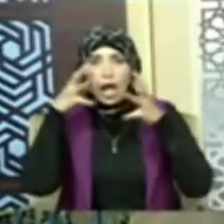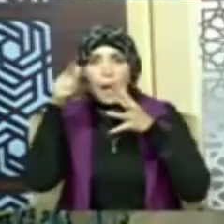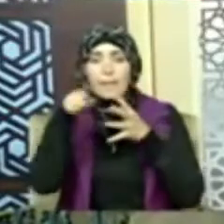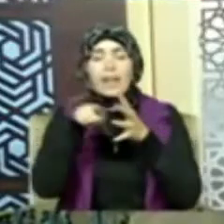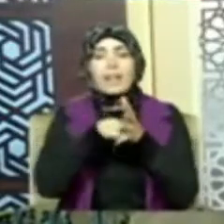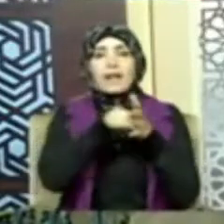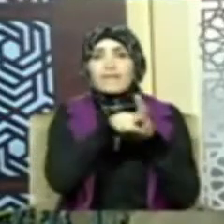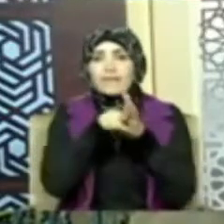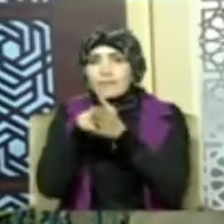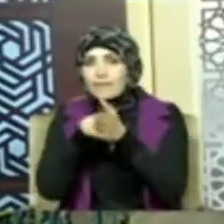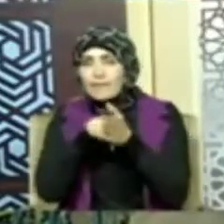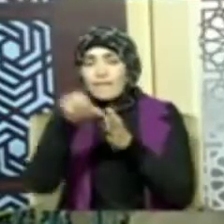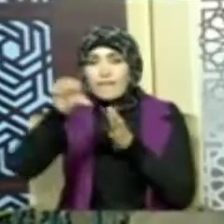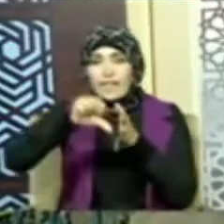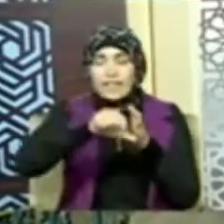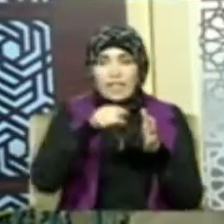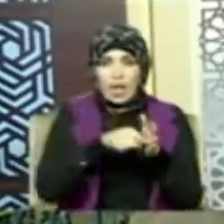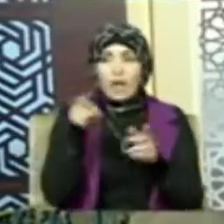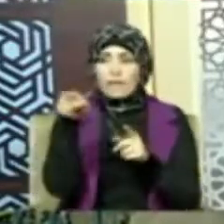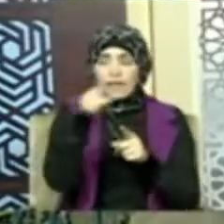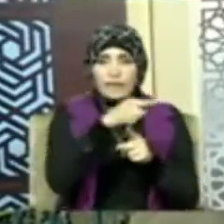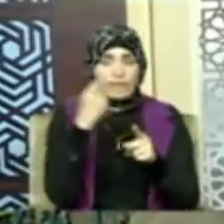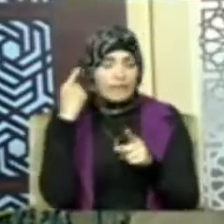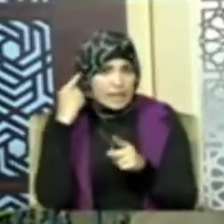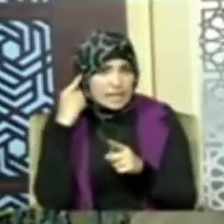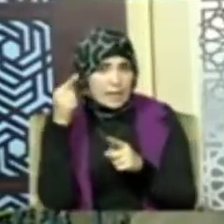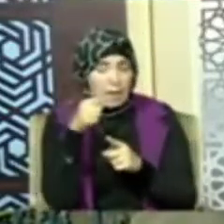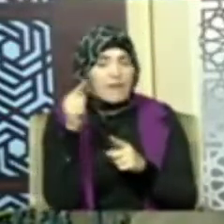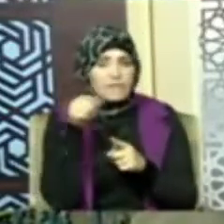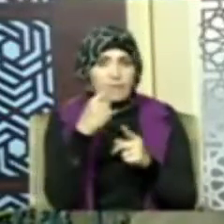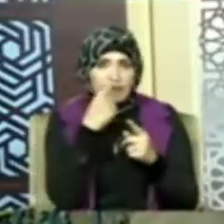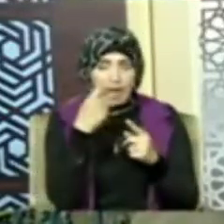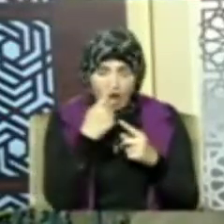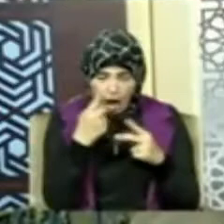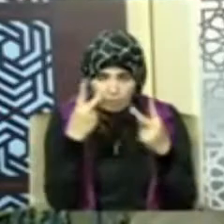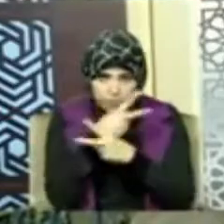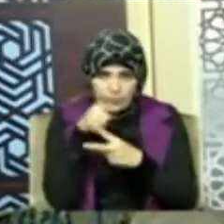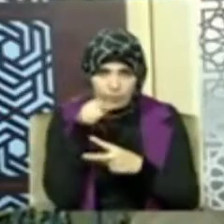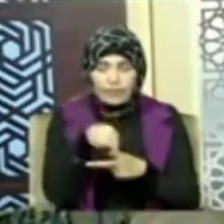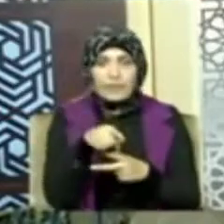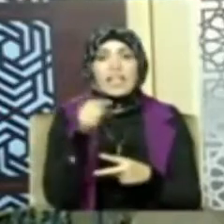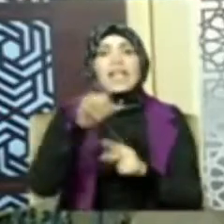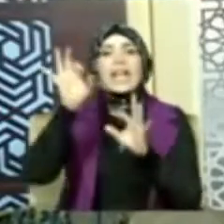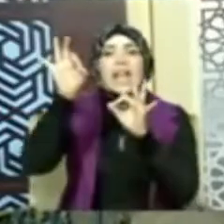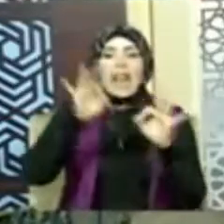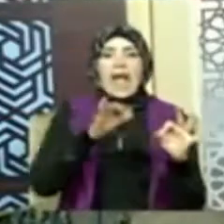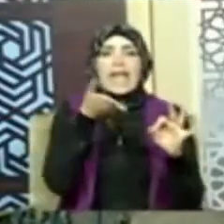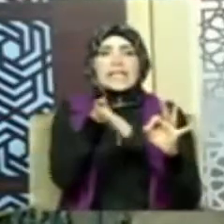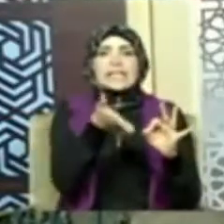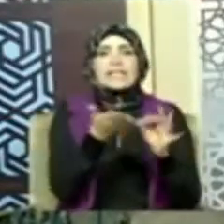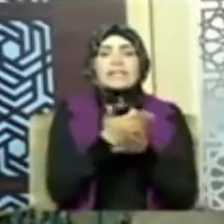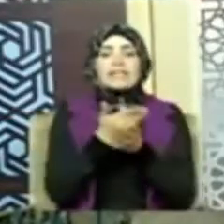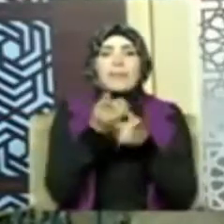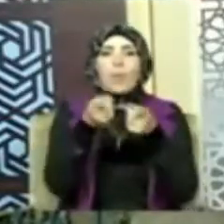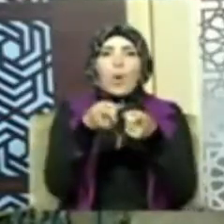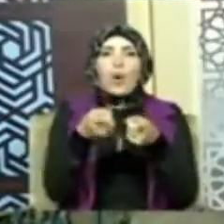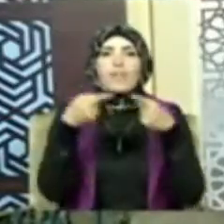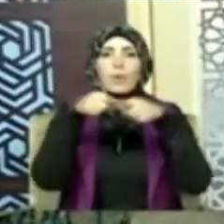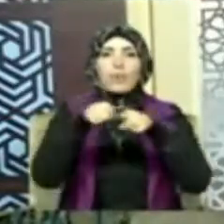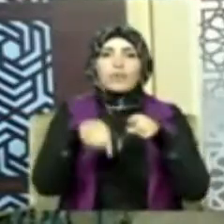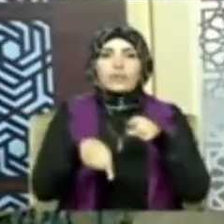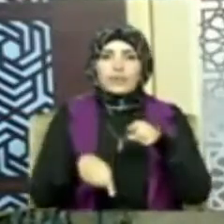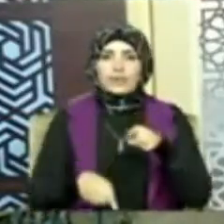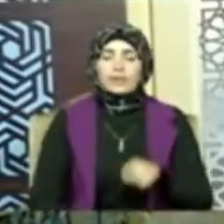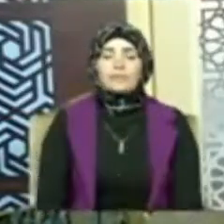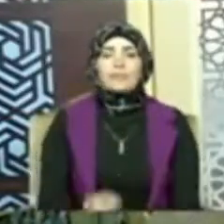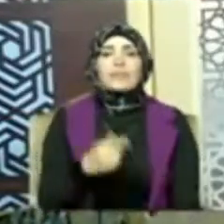سماعون لهم. أخذوا يثبطون الهمم. وهنا نزلت هذه الآية والآية التي قبلها: